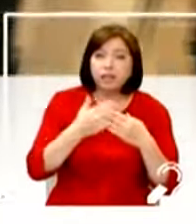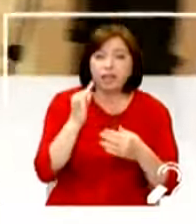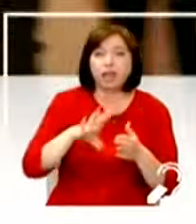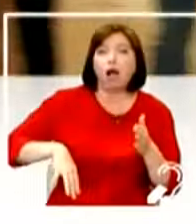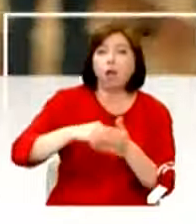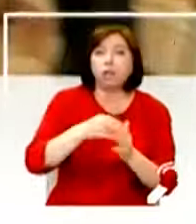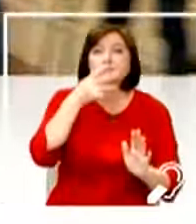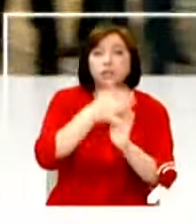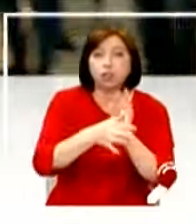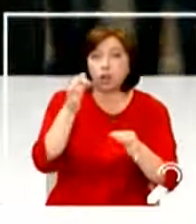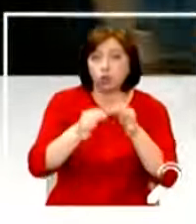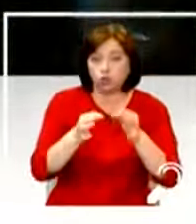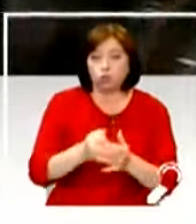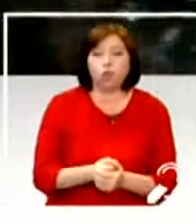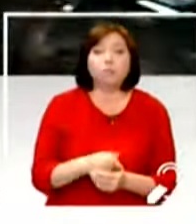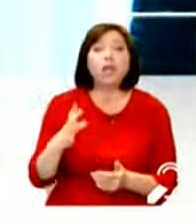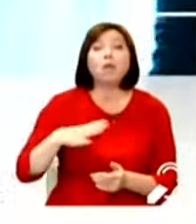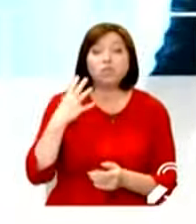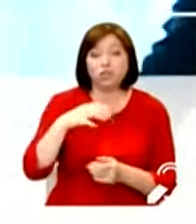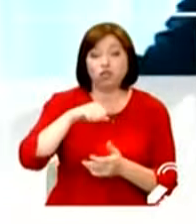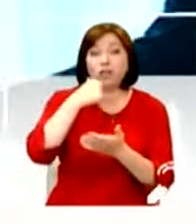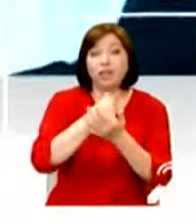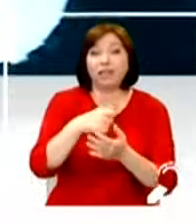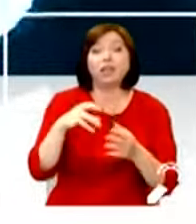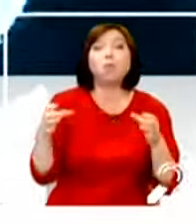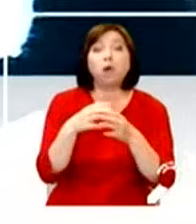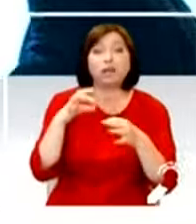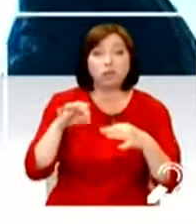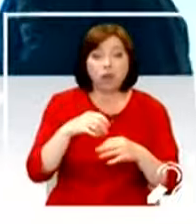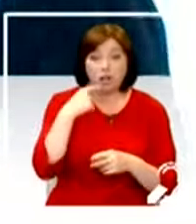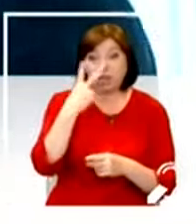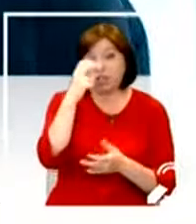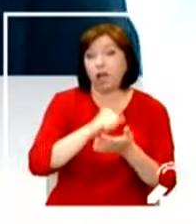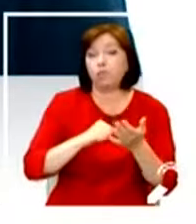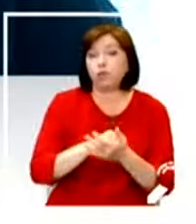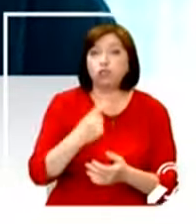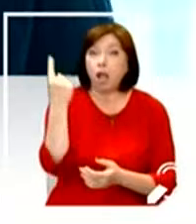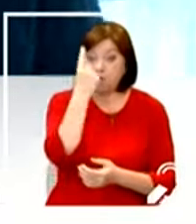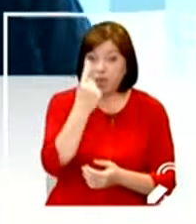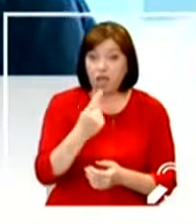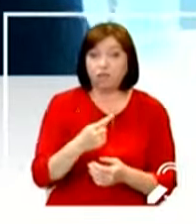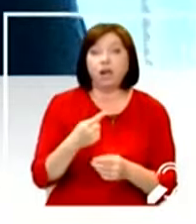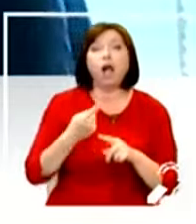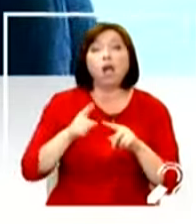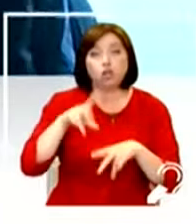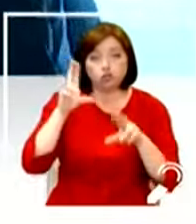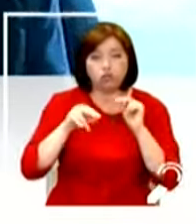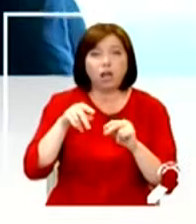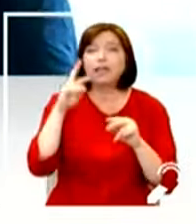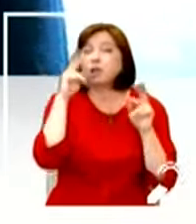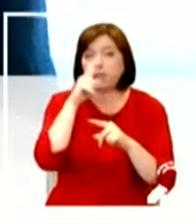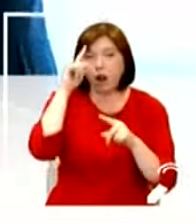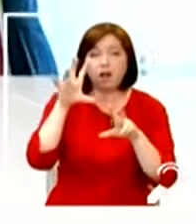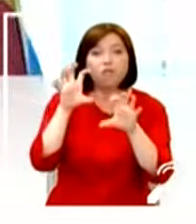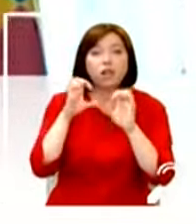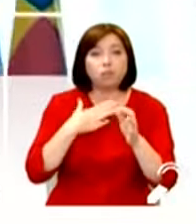achitarea cheltuielilor de judecată. Fostul lider al Partidului Democrat invocă două motive. Primul, întemeiat pe erori de apreciere, și